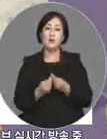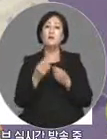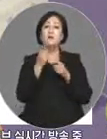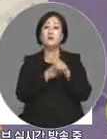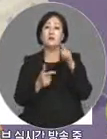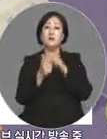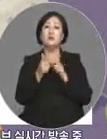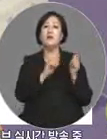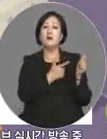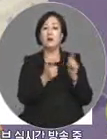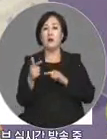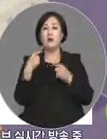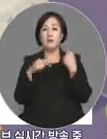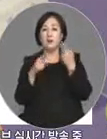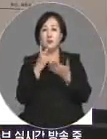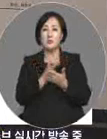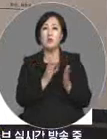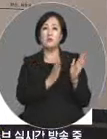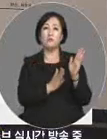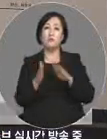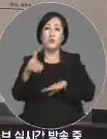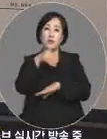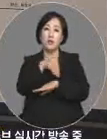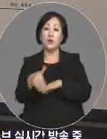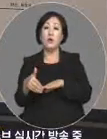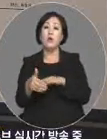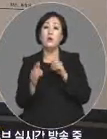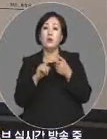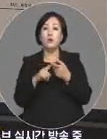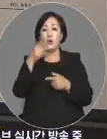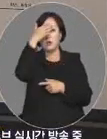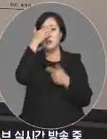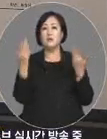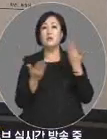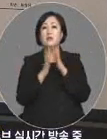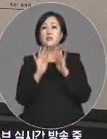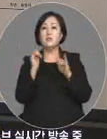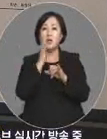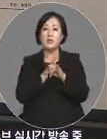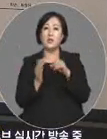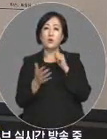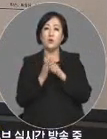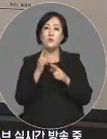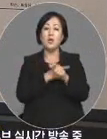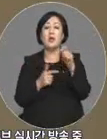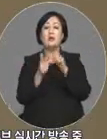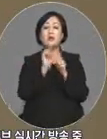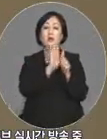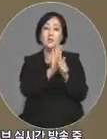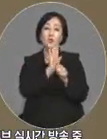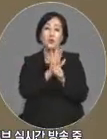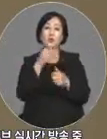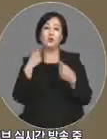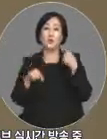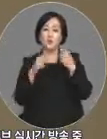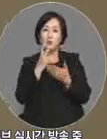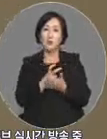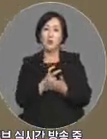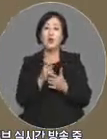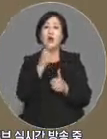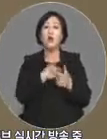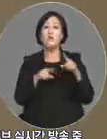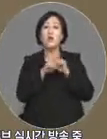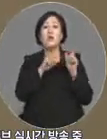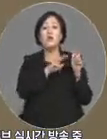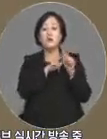다양한 정책 수립 l 청년들의 일자리 와 여가 패턴을 분석해 지원 정책을 만드는 등 빅데이터를 활용한